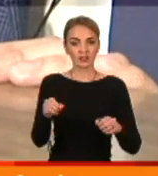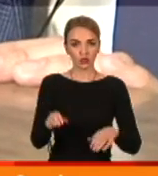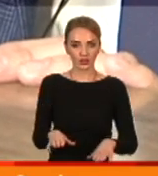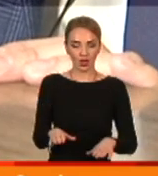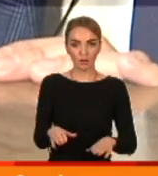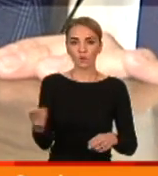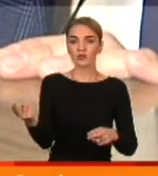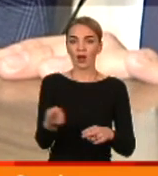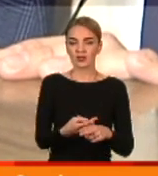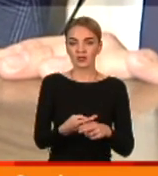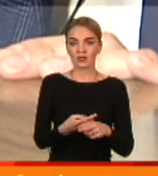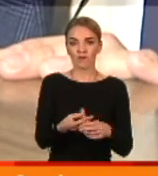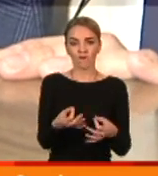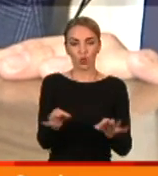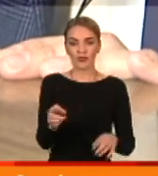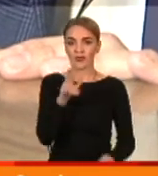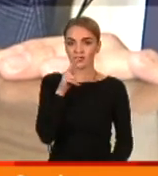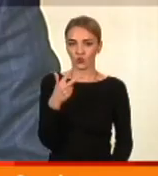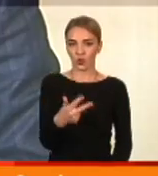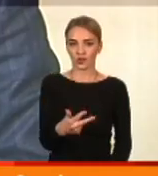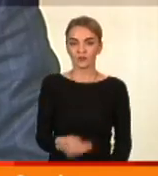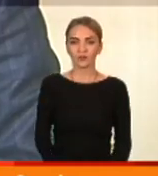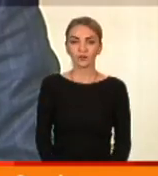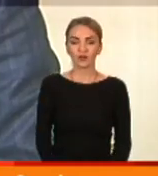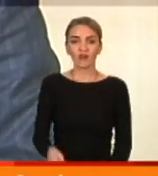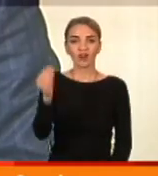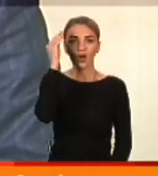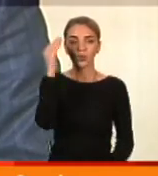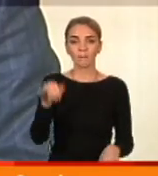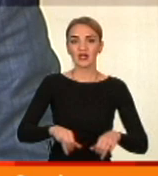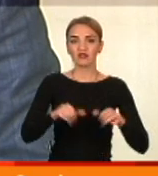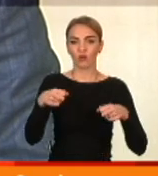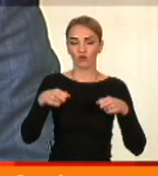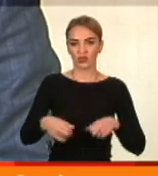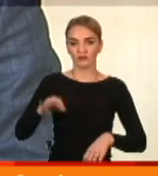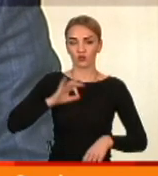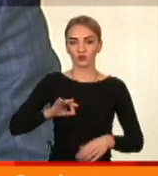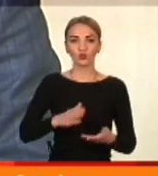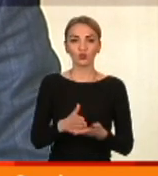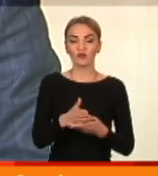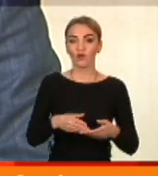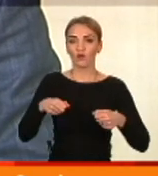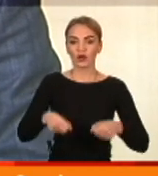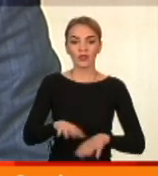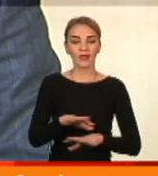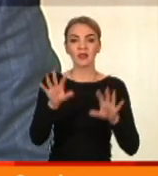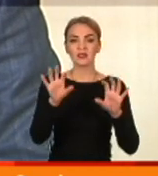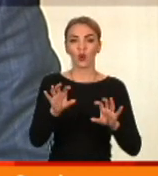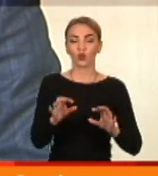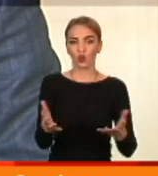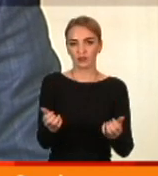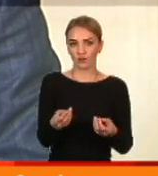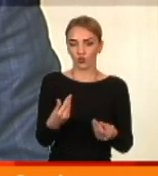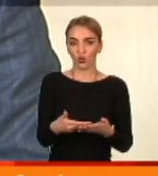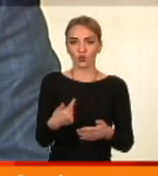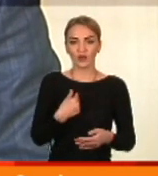рішення позбавити його волі на 3 роки. Вони вважають, що я перевисив свої повноваження, що я використав службове повноваження і я незаконно отримав гроші. Тобто